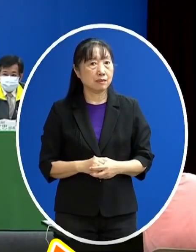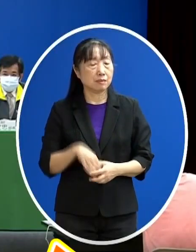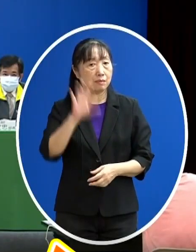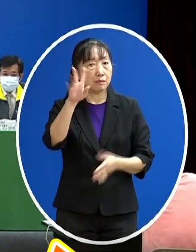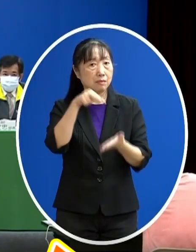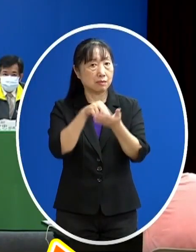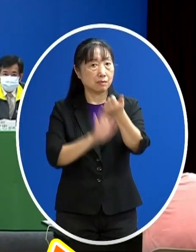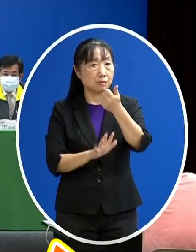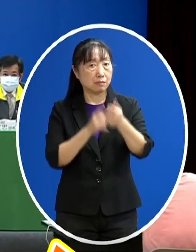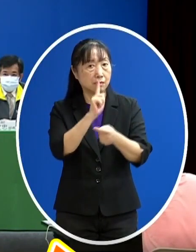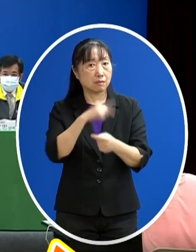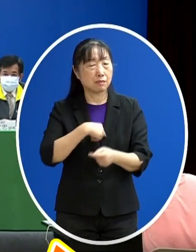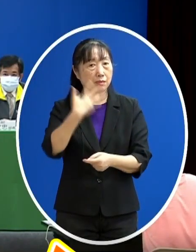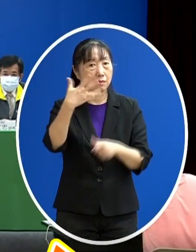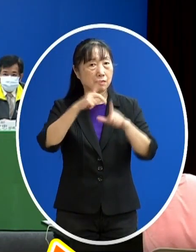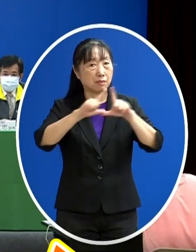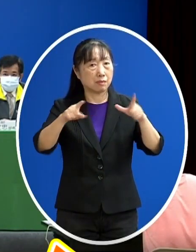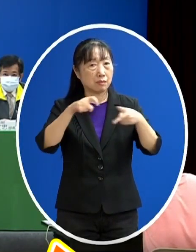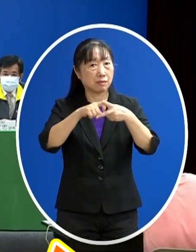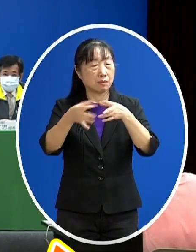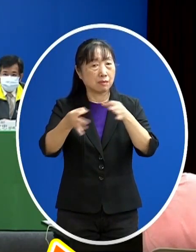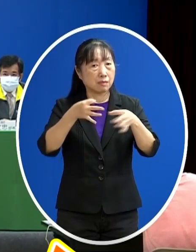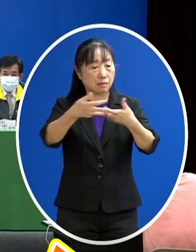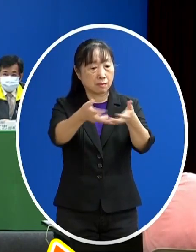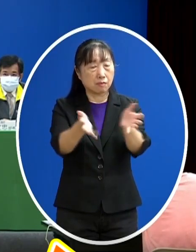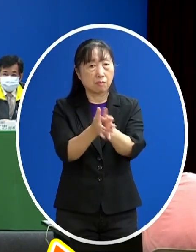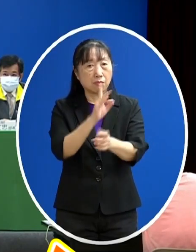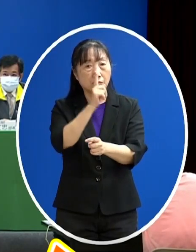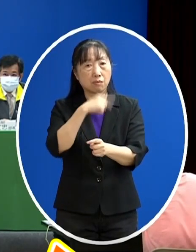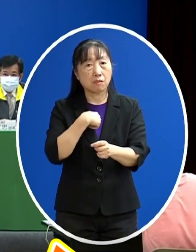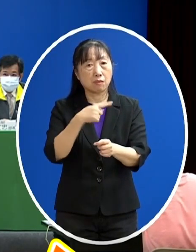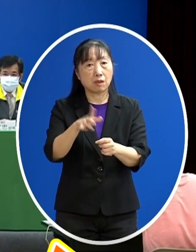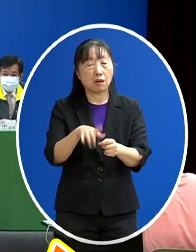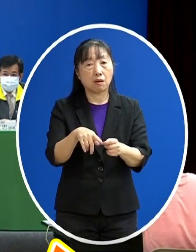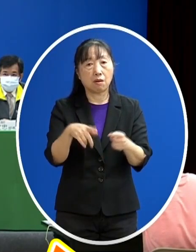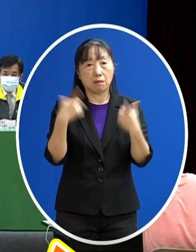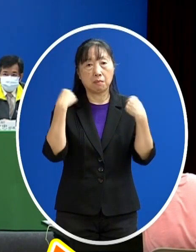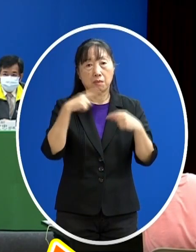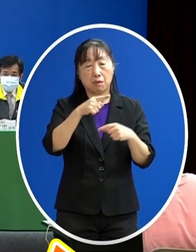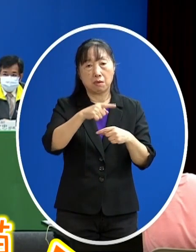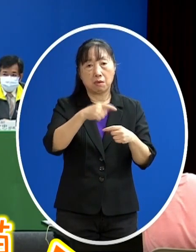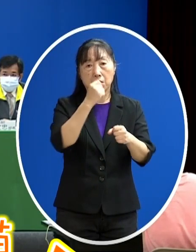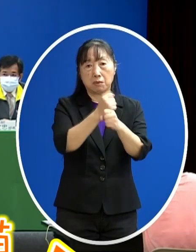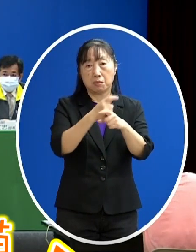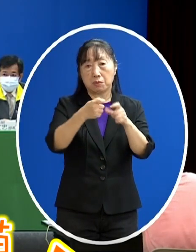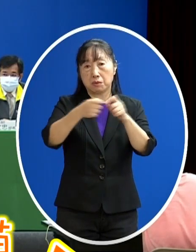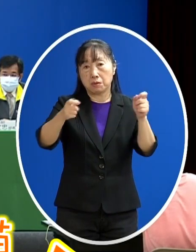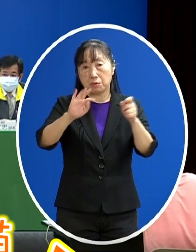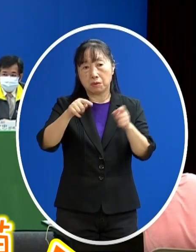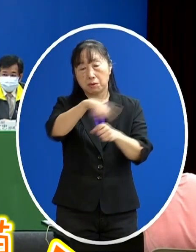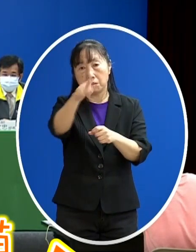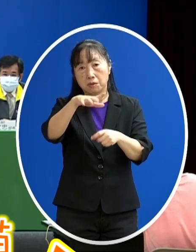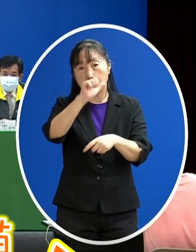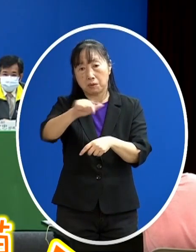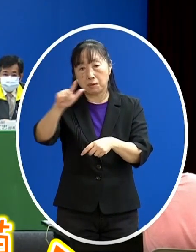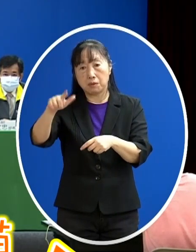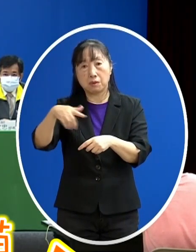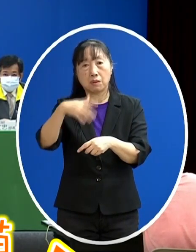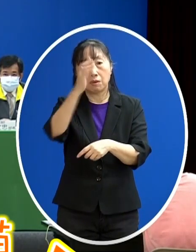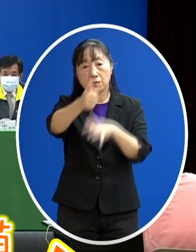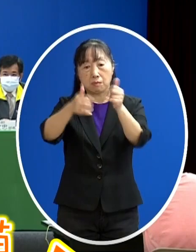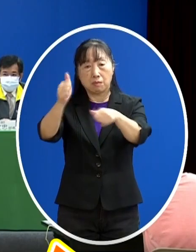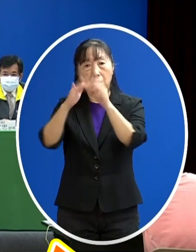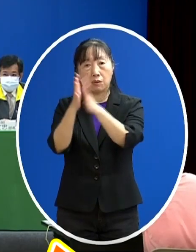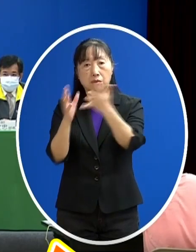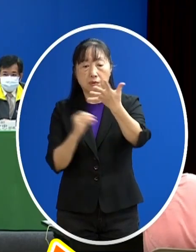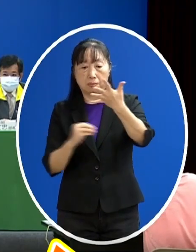有立委是爆料，八大工商团体疑似要求政府要把产业界大佬呢先列入第七类的优先施打疫苗啊，因为现在